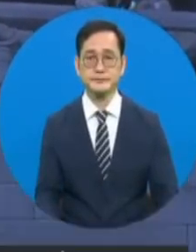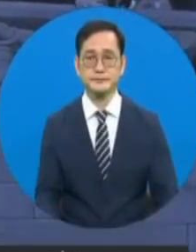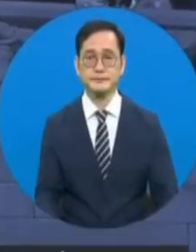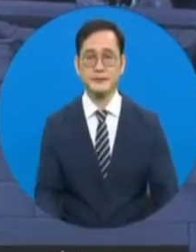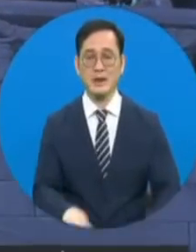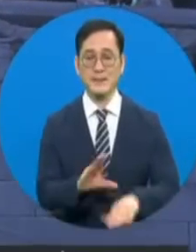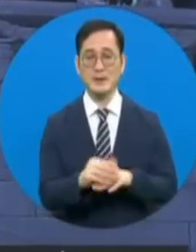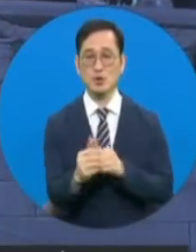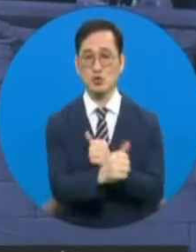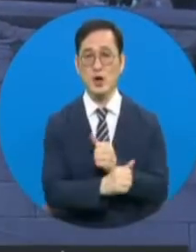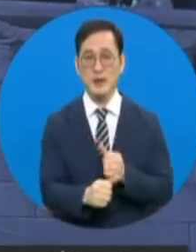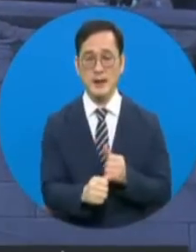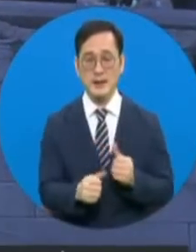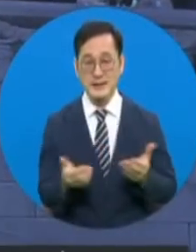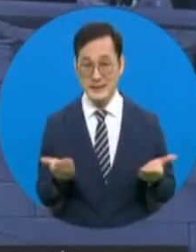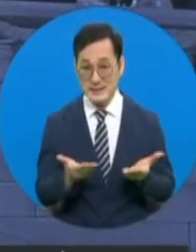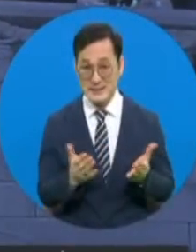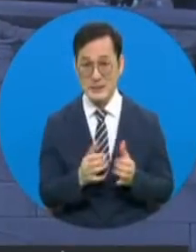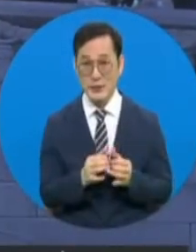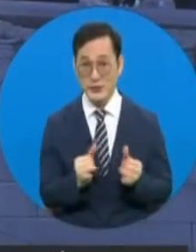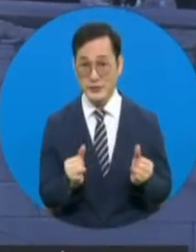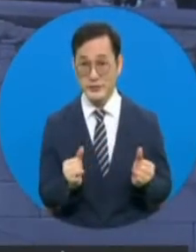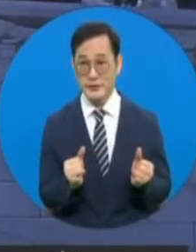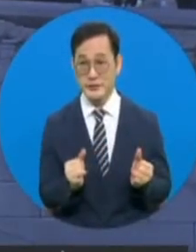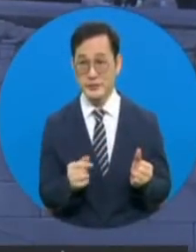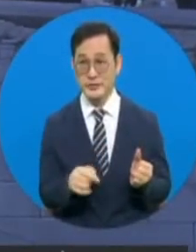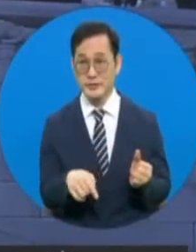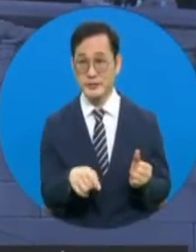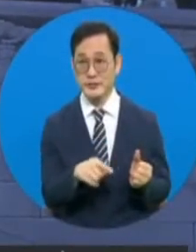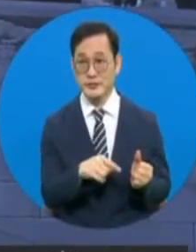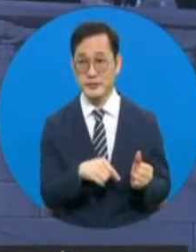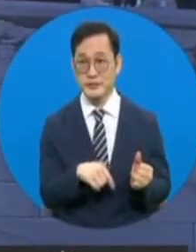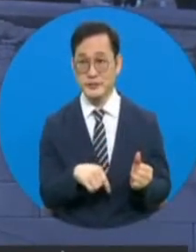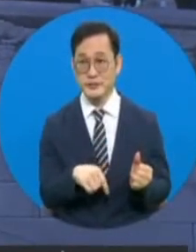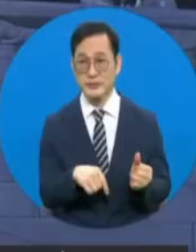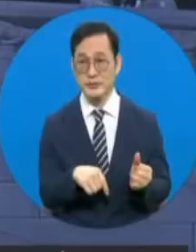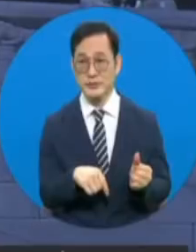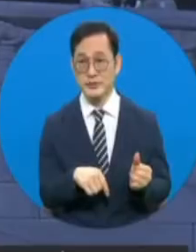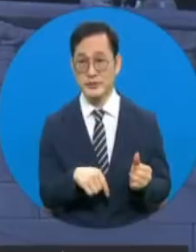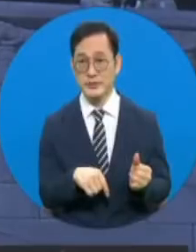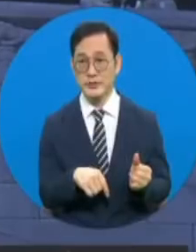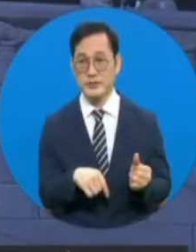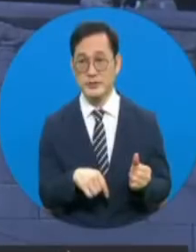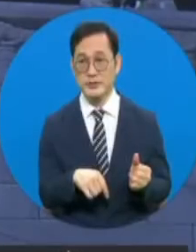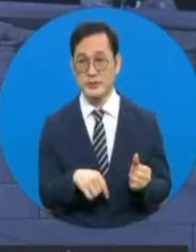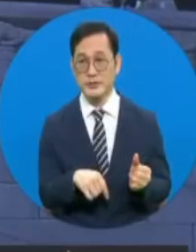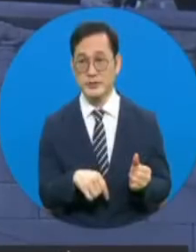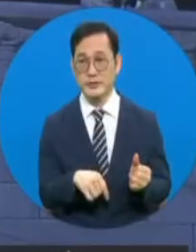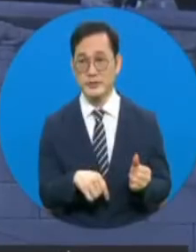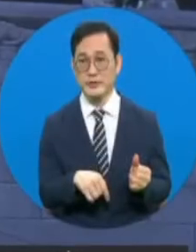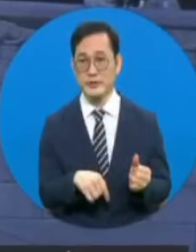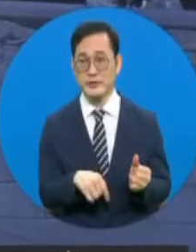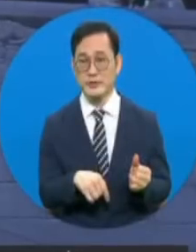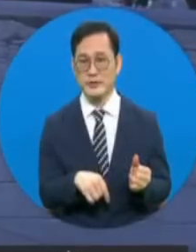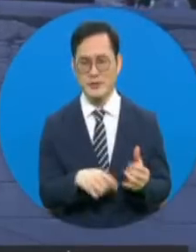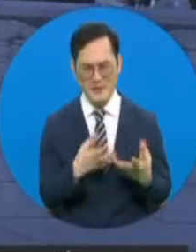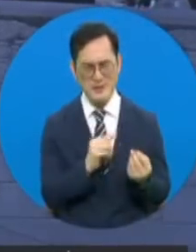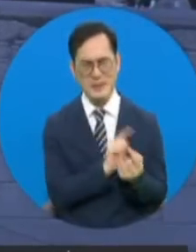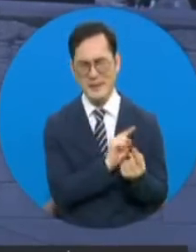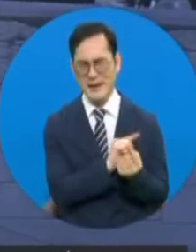방통위 공무원들은 사실 저도 많이 만나보면 많이 만나 보셨죠 많이 만나 봤죠 정말 많이 많이